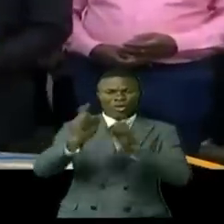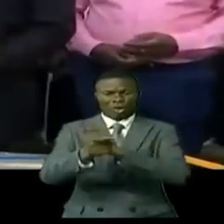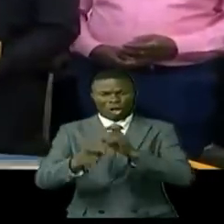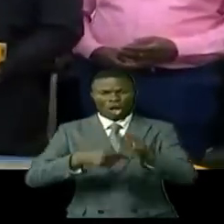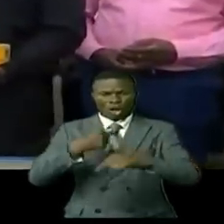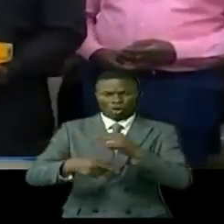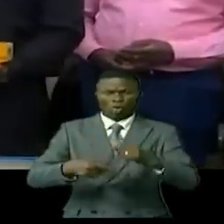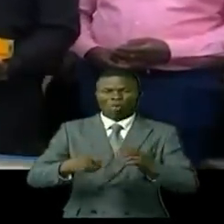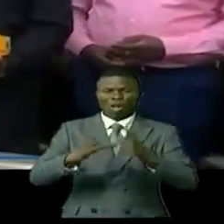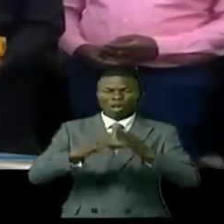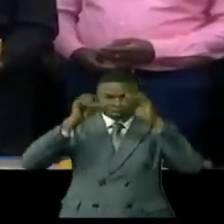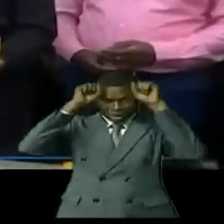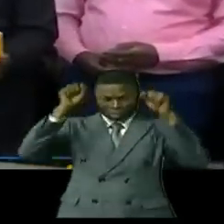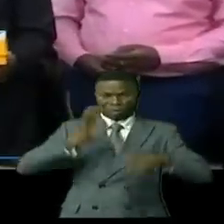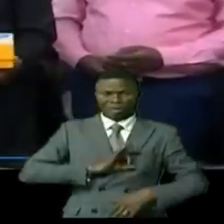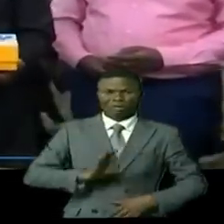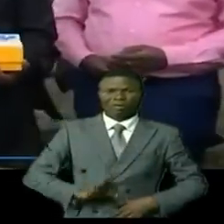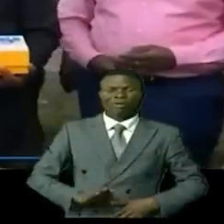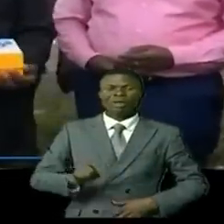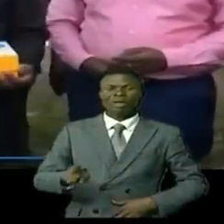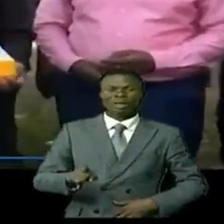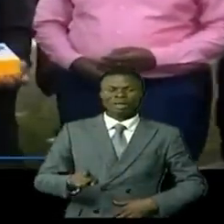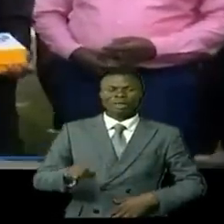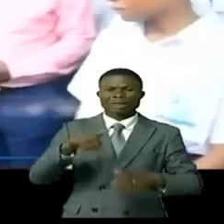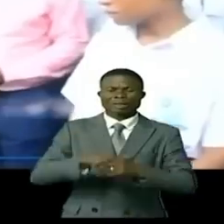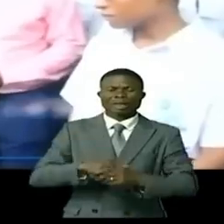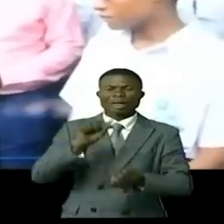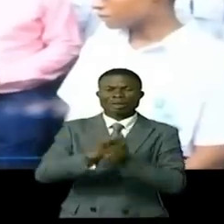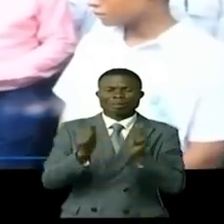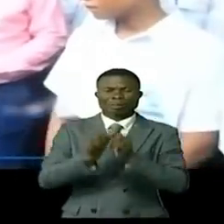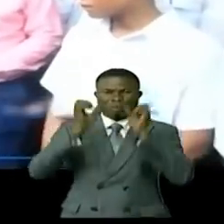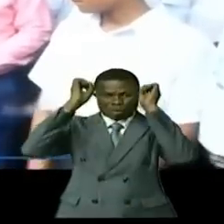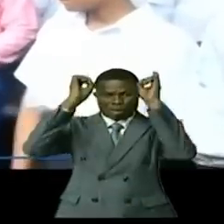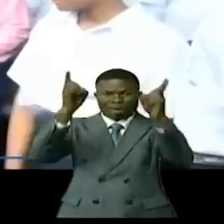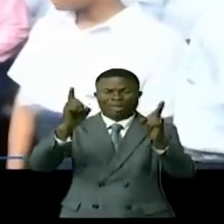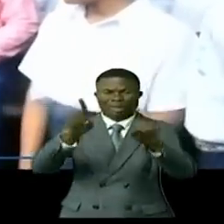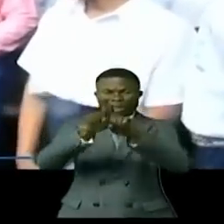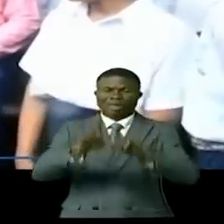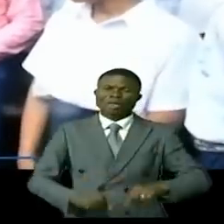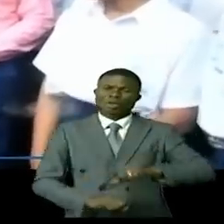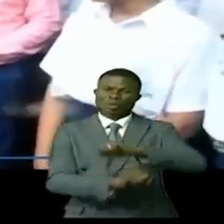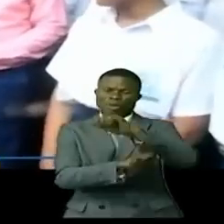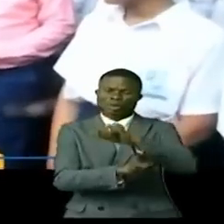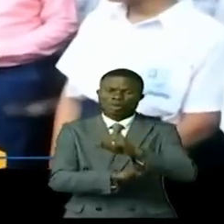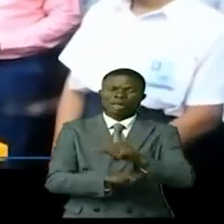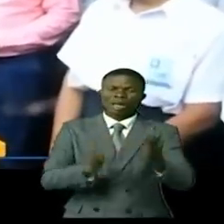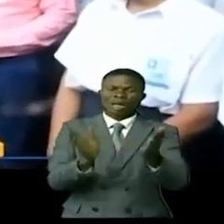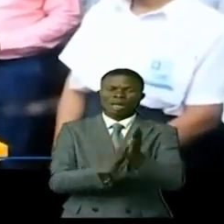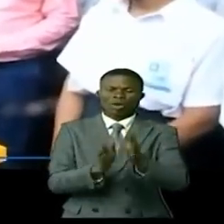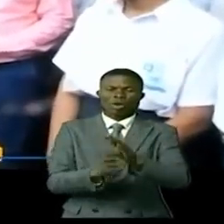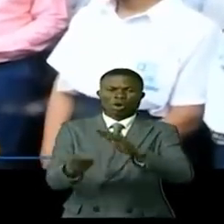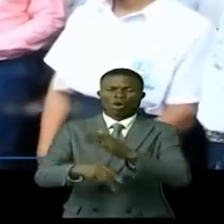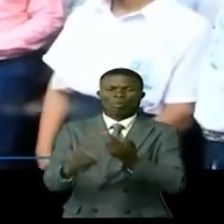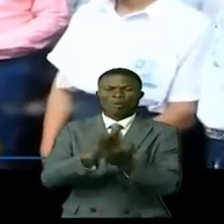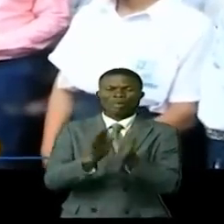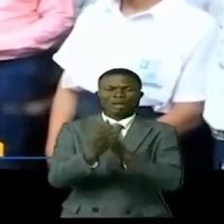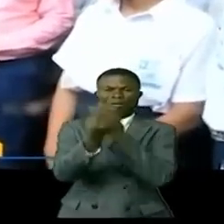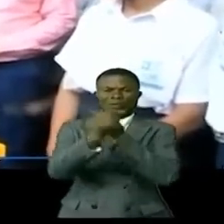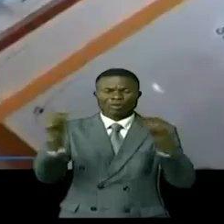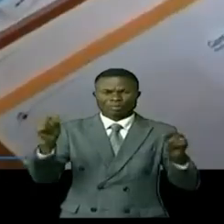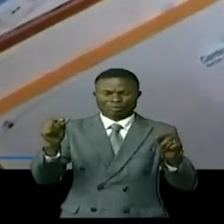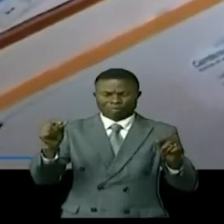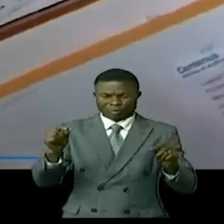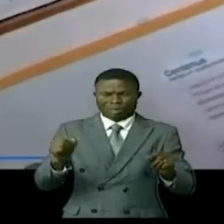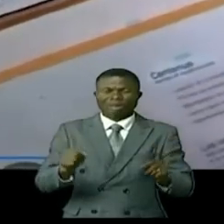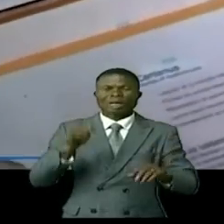par le chef de l'État, Félix-Antoine Tshisekedi Tshilombo, dans le domaine de l'éducation et soutenir la gratuité de l'enseignement que les fils du terroir